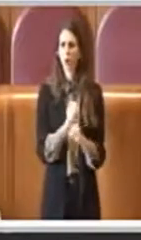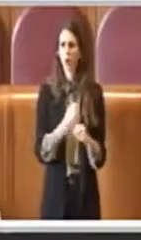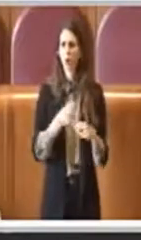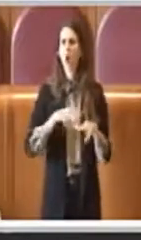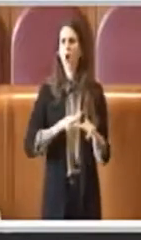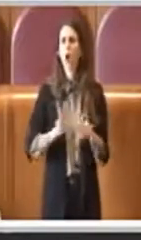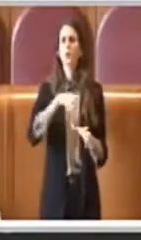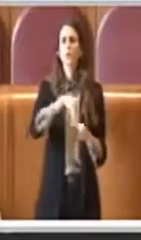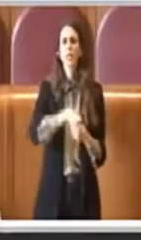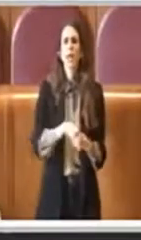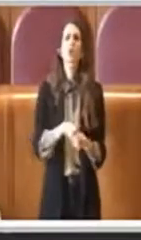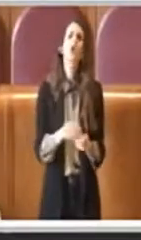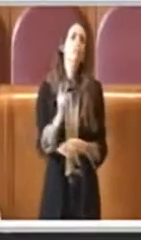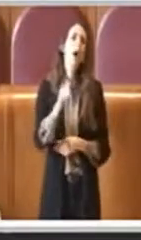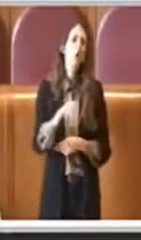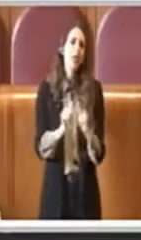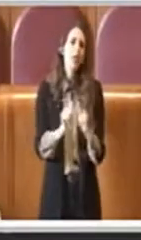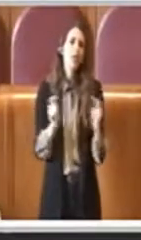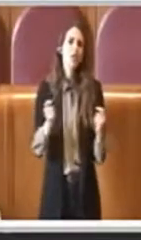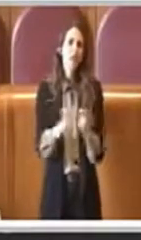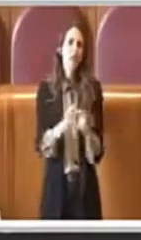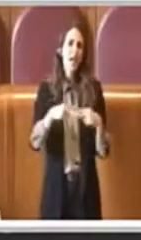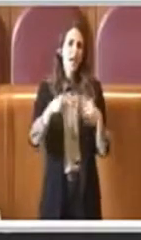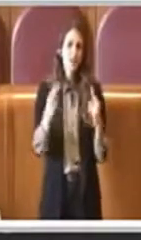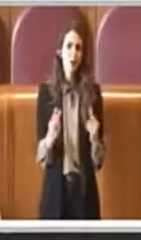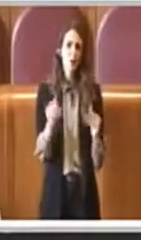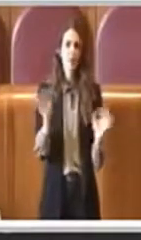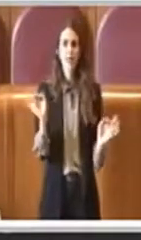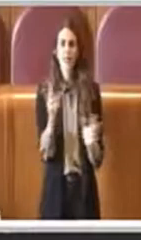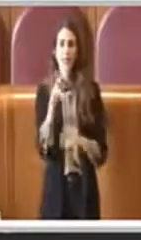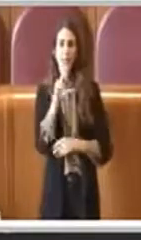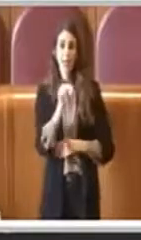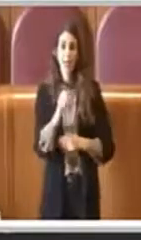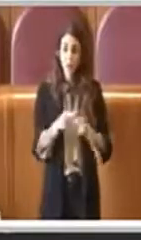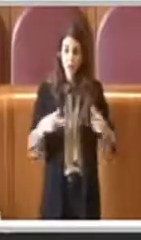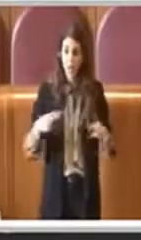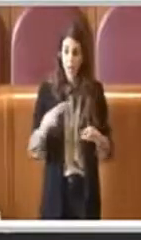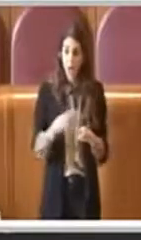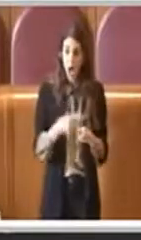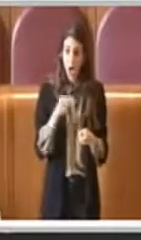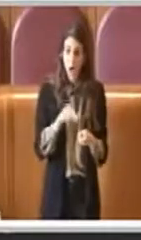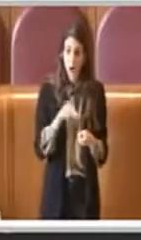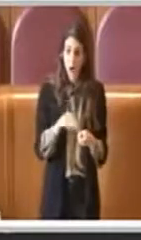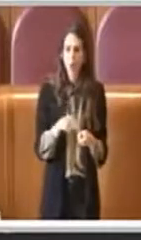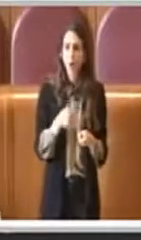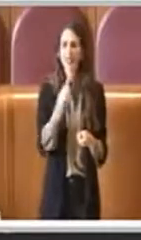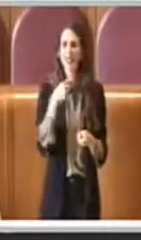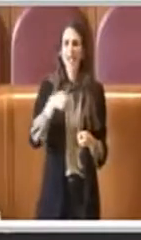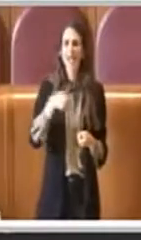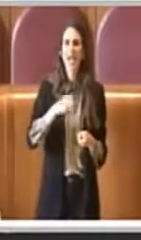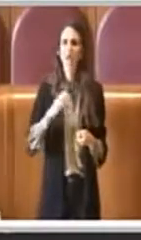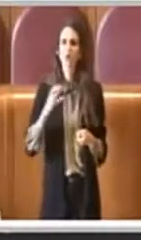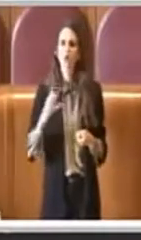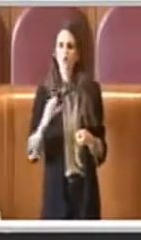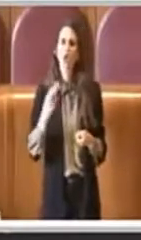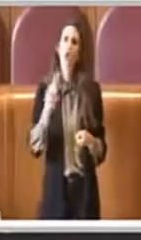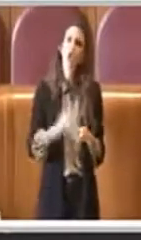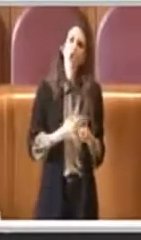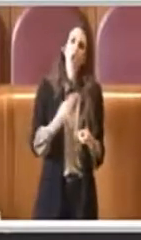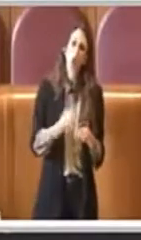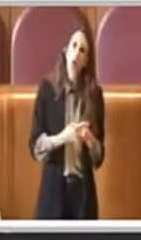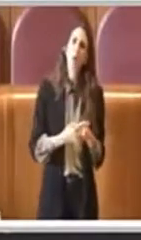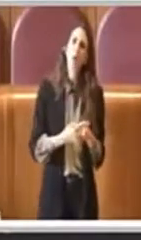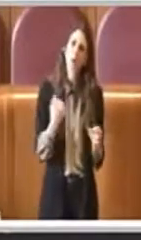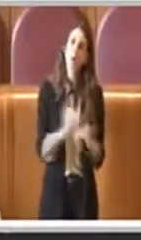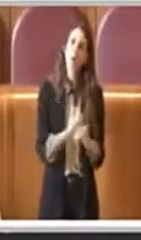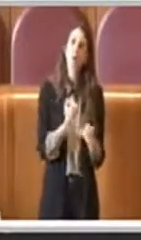provincia di riferimento. Quindi, andando nello specifico, stiamo parlando di Roma, a Roma potranno esercitare gli NCC di Roma e provincia. Per